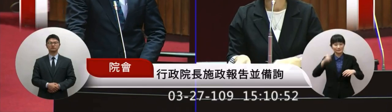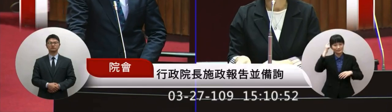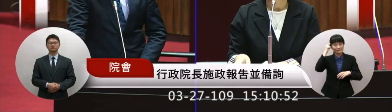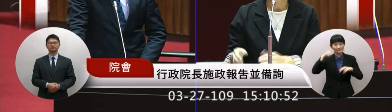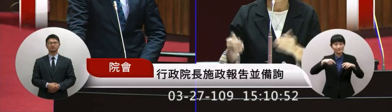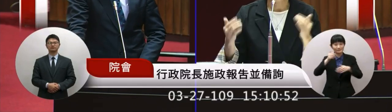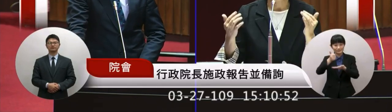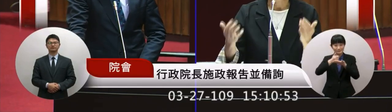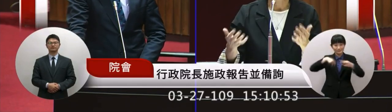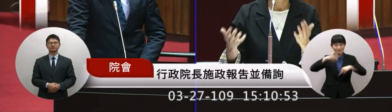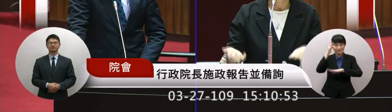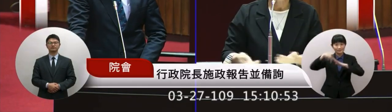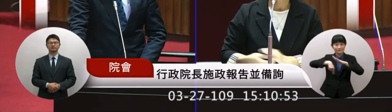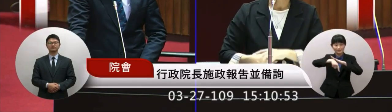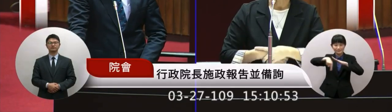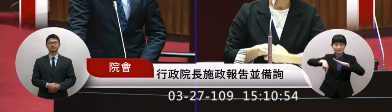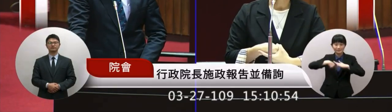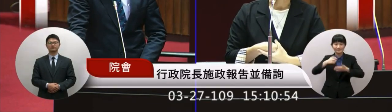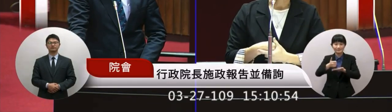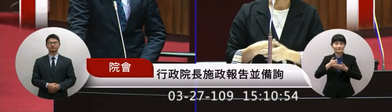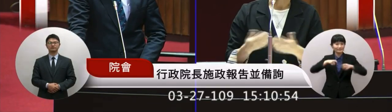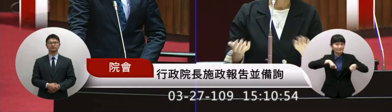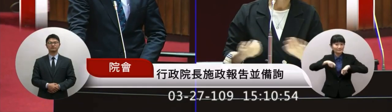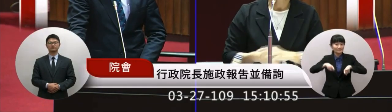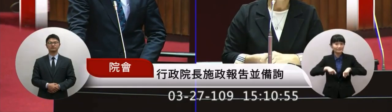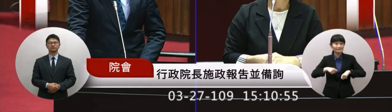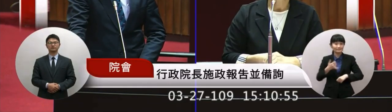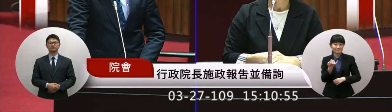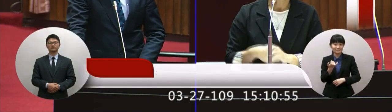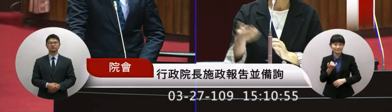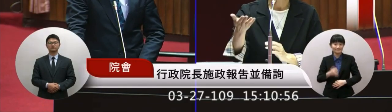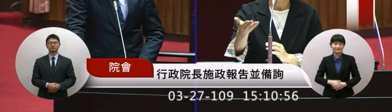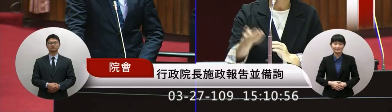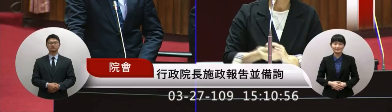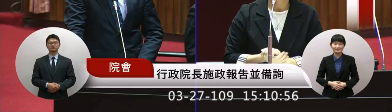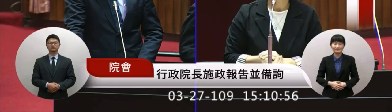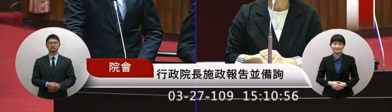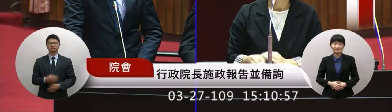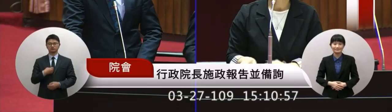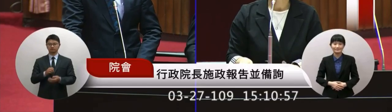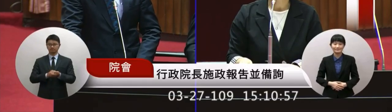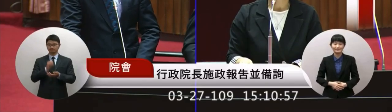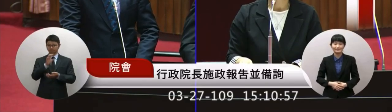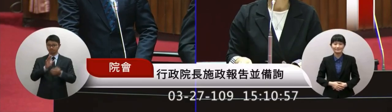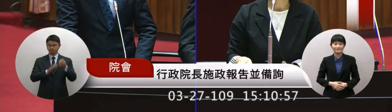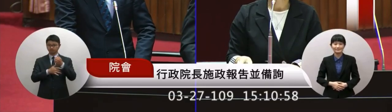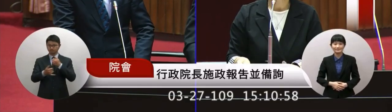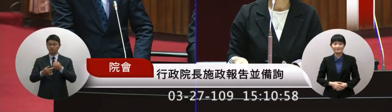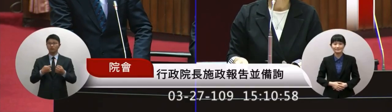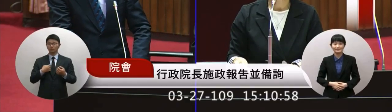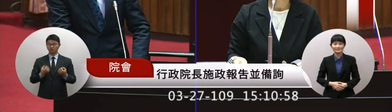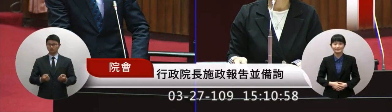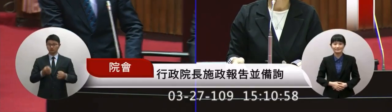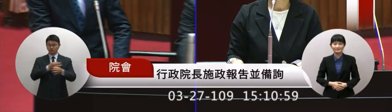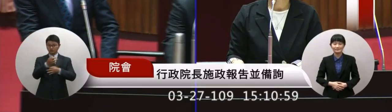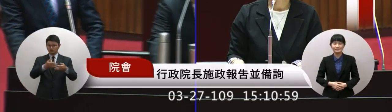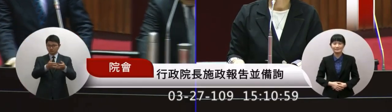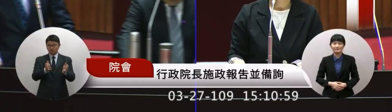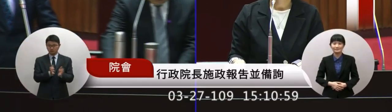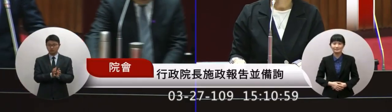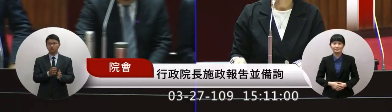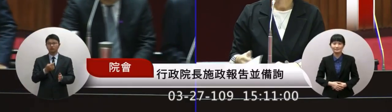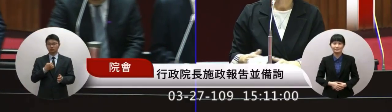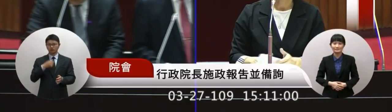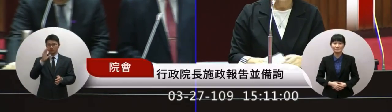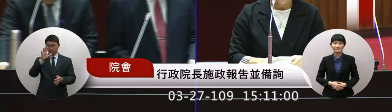可以来做哈？ 跟我委员报告，在经济部方面这边已经